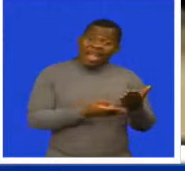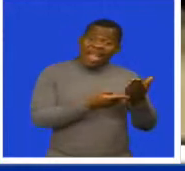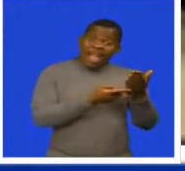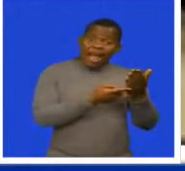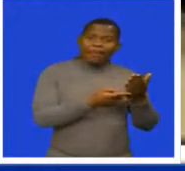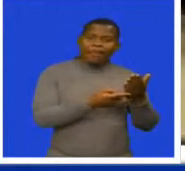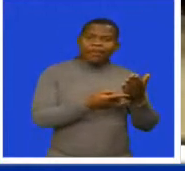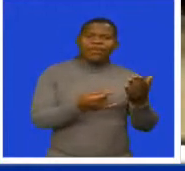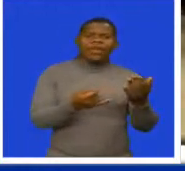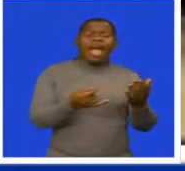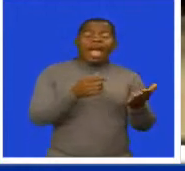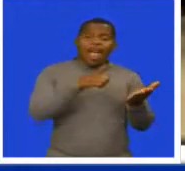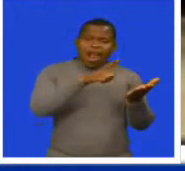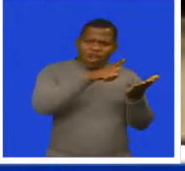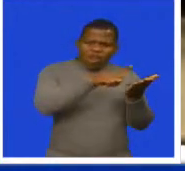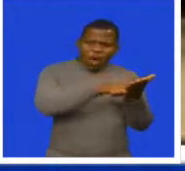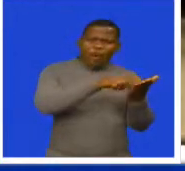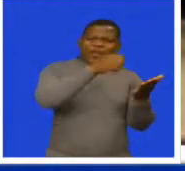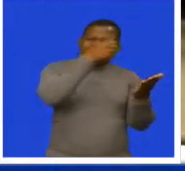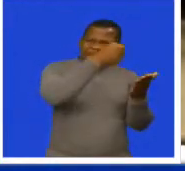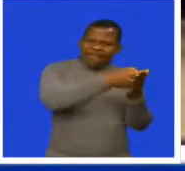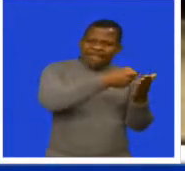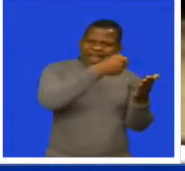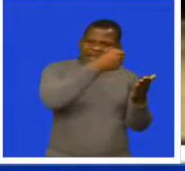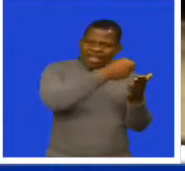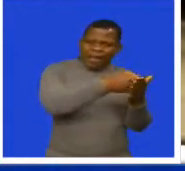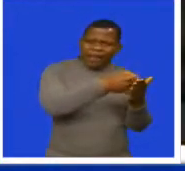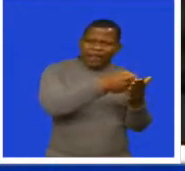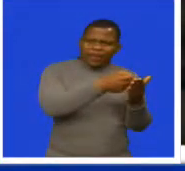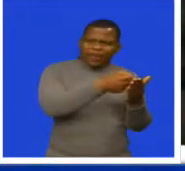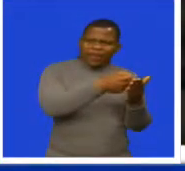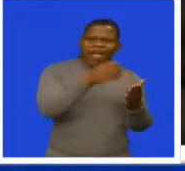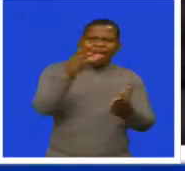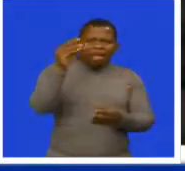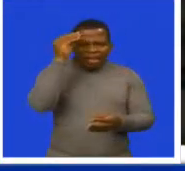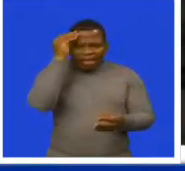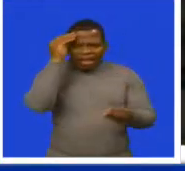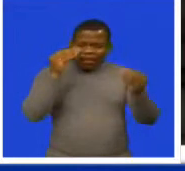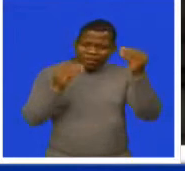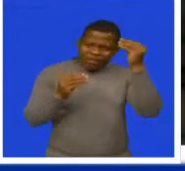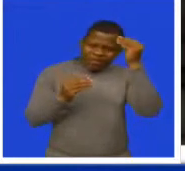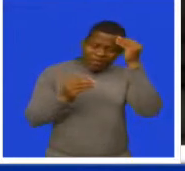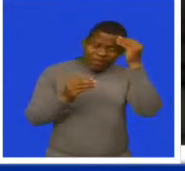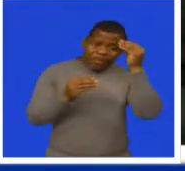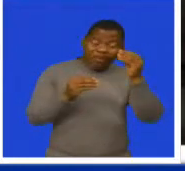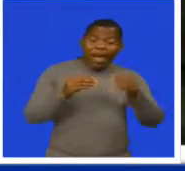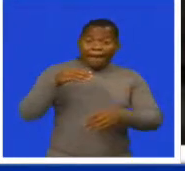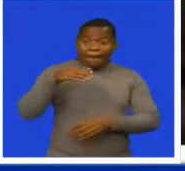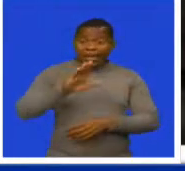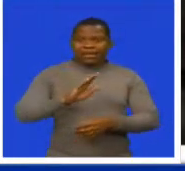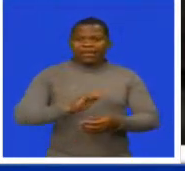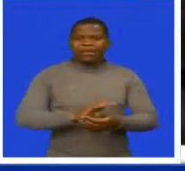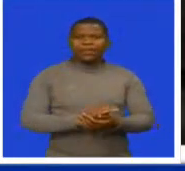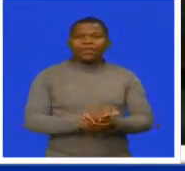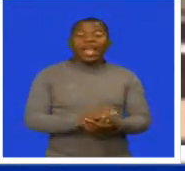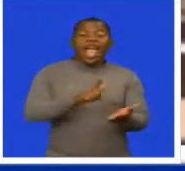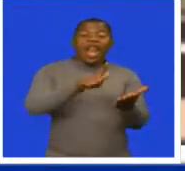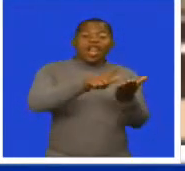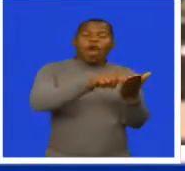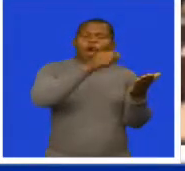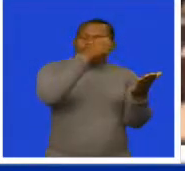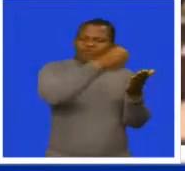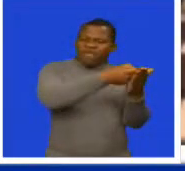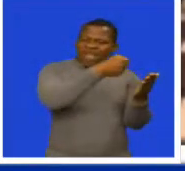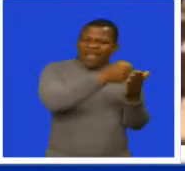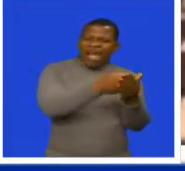kabanti ngemithetho lesakhanganywa lebuke bona bucala baloluhlobo lemithetho lesakhanganywa itane tinhlawulo